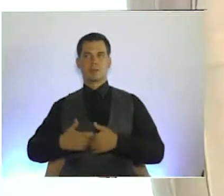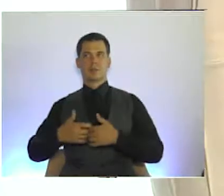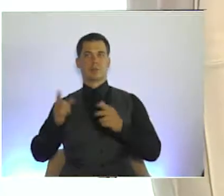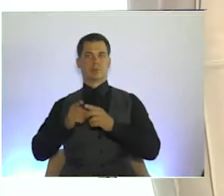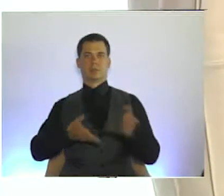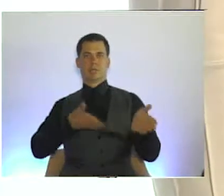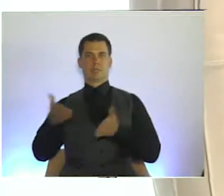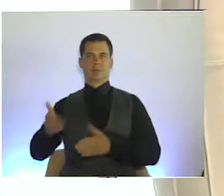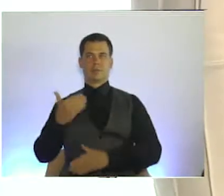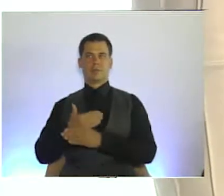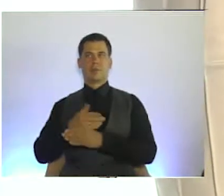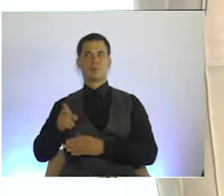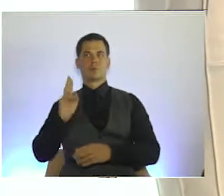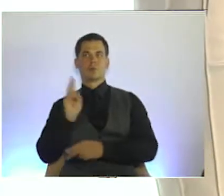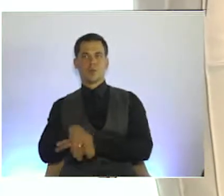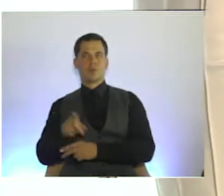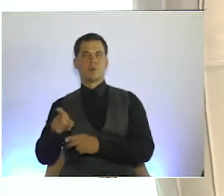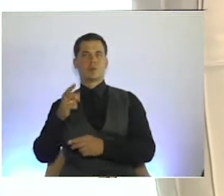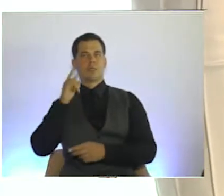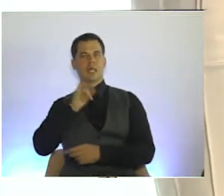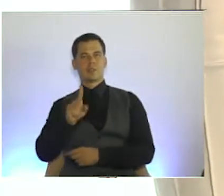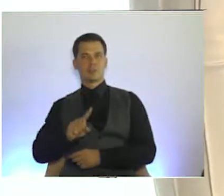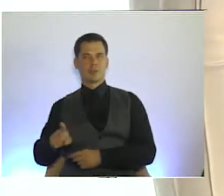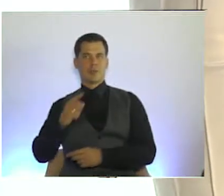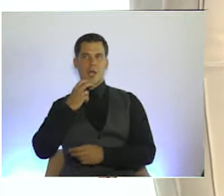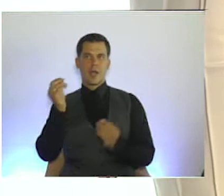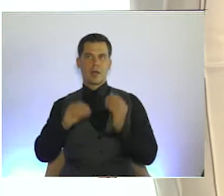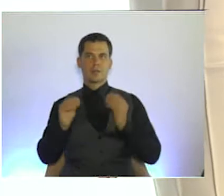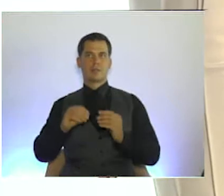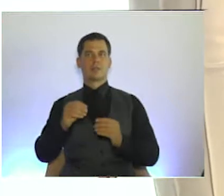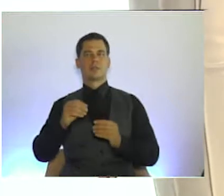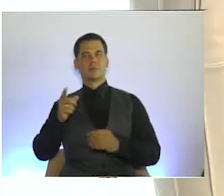Pani Elżbieta Gąsiorowska, wiceprezes zarządu Płockiego Parku Przemysłowo-Technologicznego.